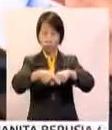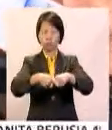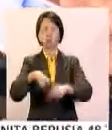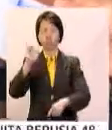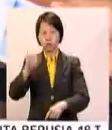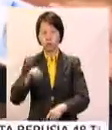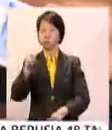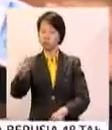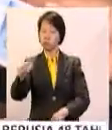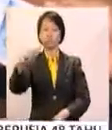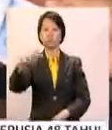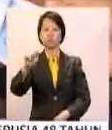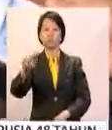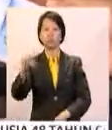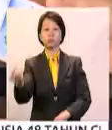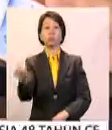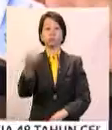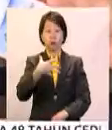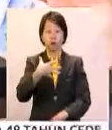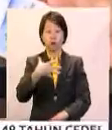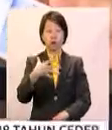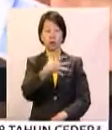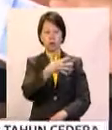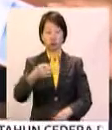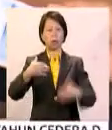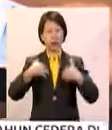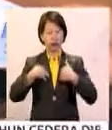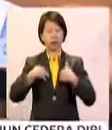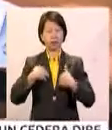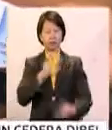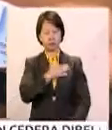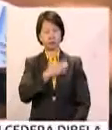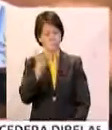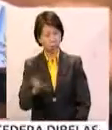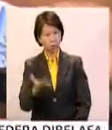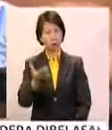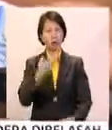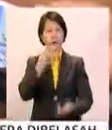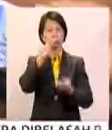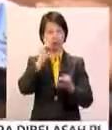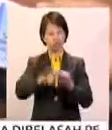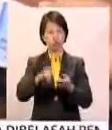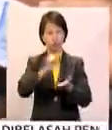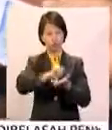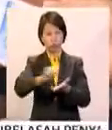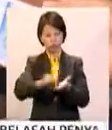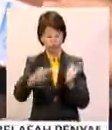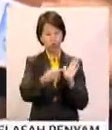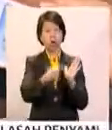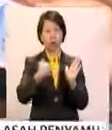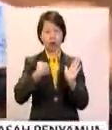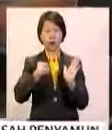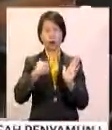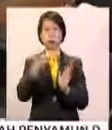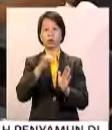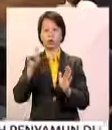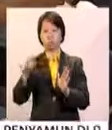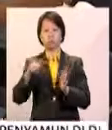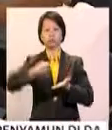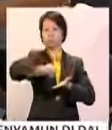beritahu. Tapi ada juga pengakuan secara tertulis dan ditandatangani.